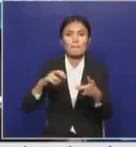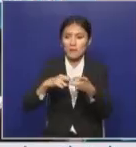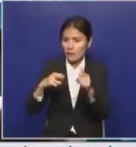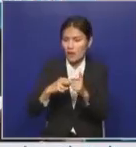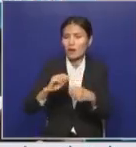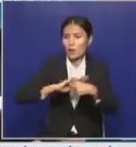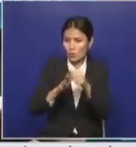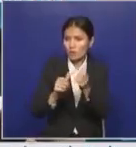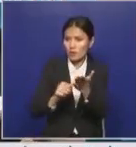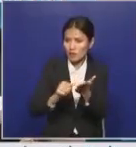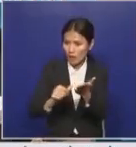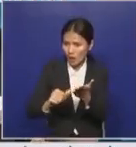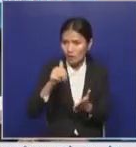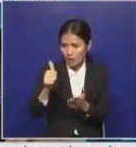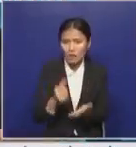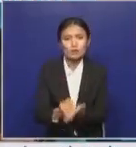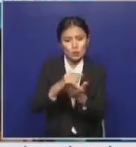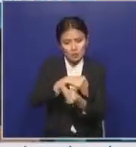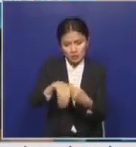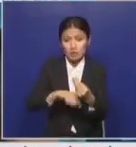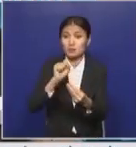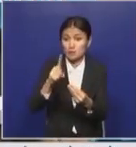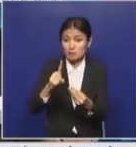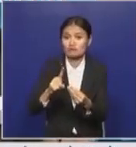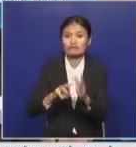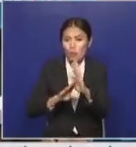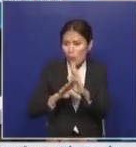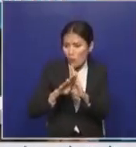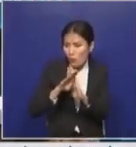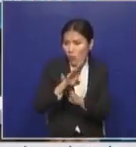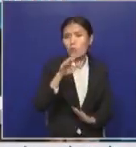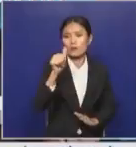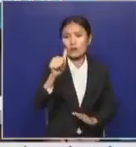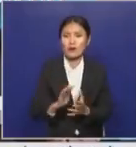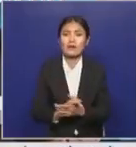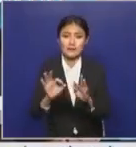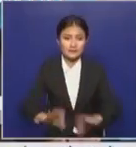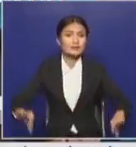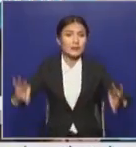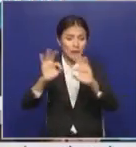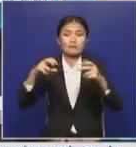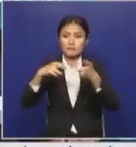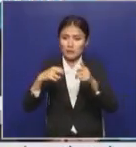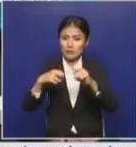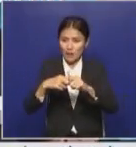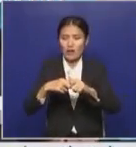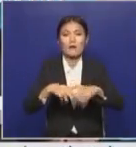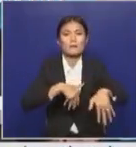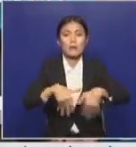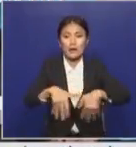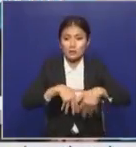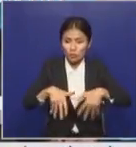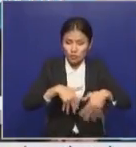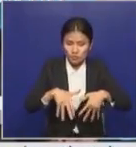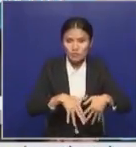ปัญหาวิกฤตเศรษฐกิจและที่สำคัญแก้ปัญหาความเดือดร้อนของประชาชนทั้ง